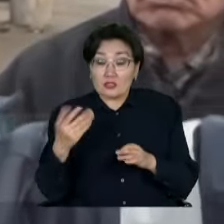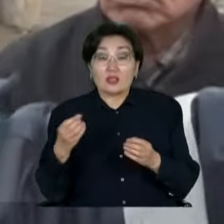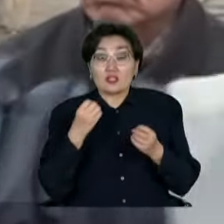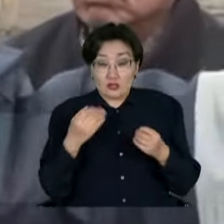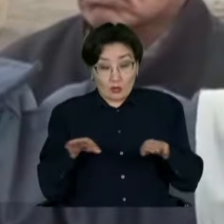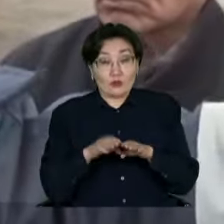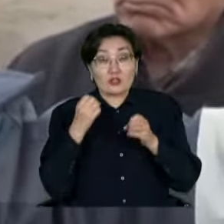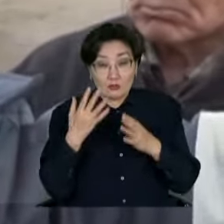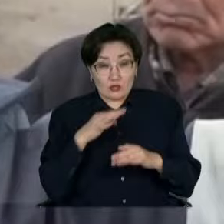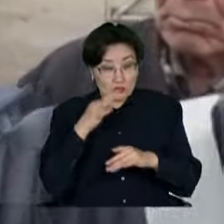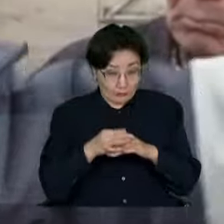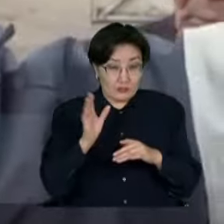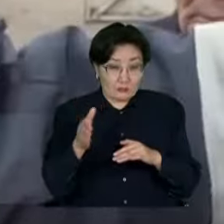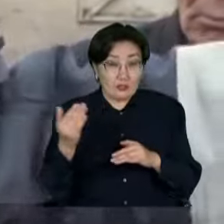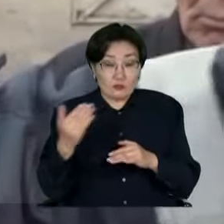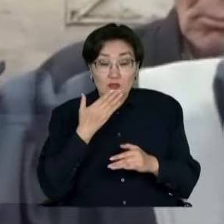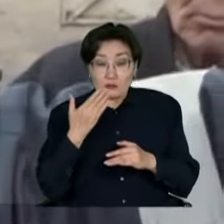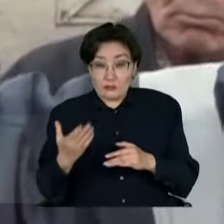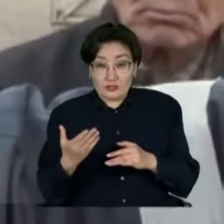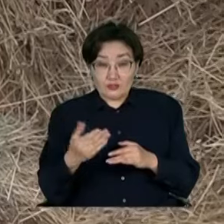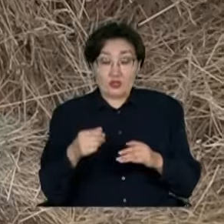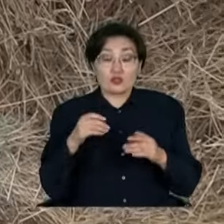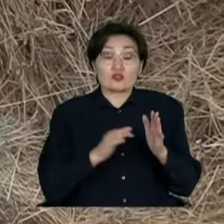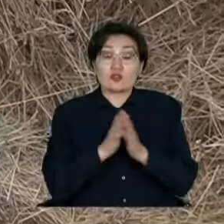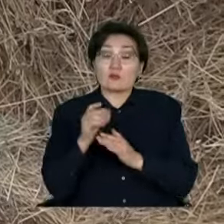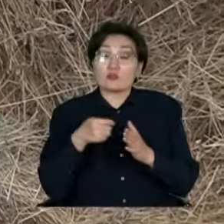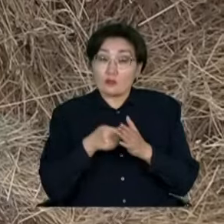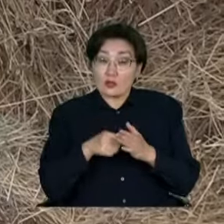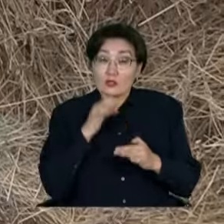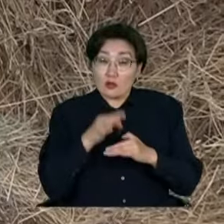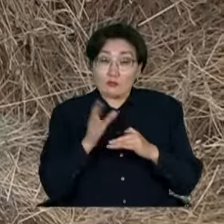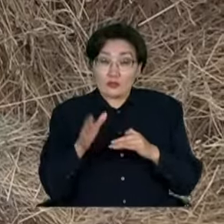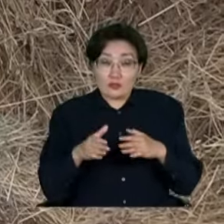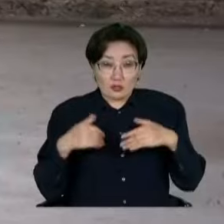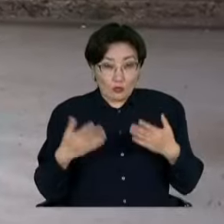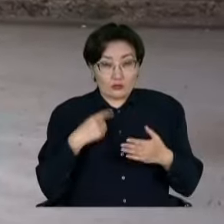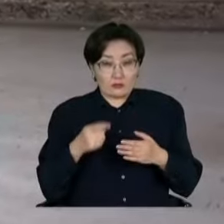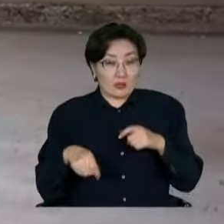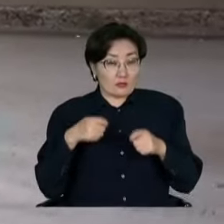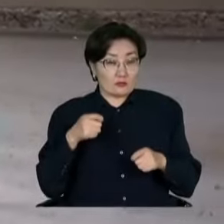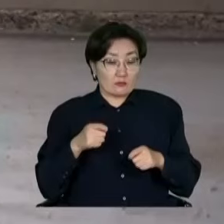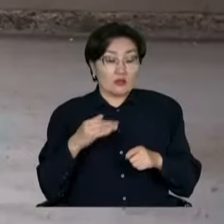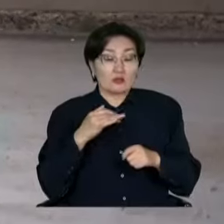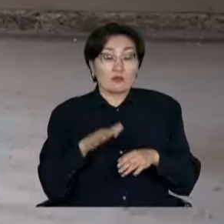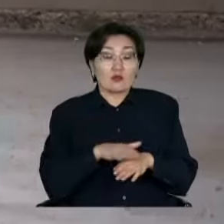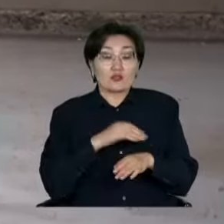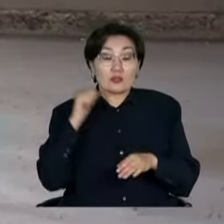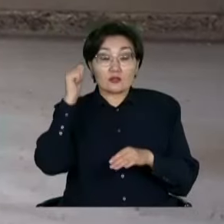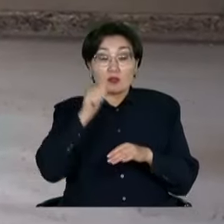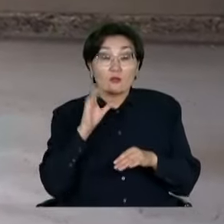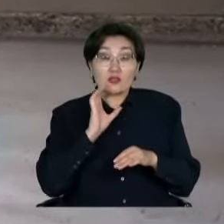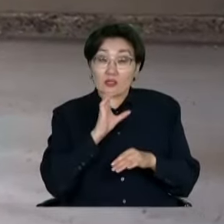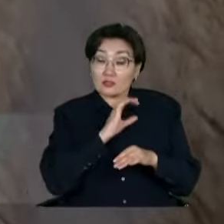жақсы. Жауып бересіңдер ма десек, бір қазір жейміз, шөбіне жауап жоқ дейді. Оның бәрі сұхбат қой енді. Көп ұзамай жауаптылар сібір